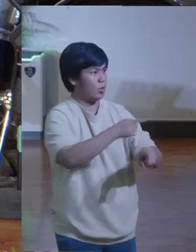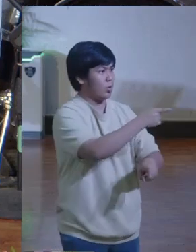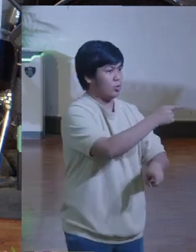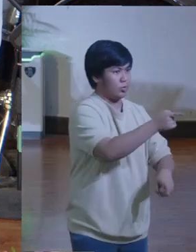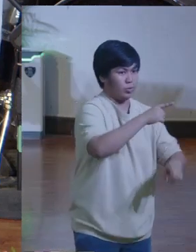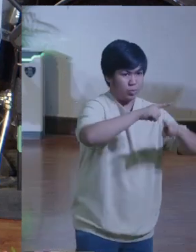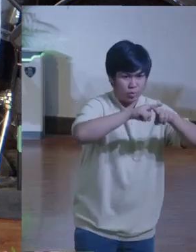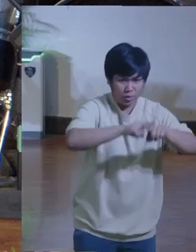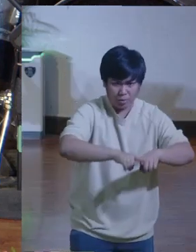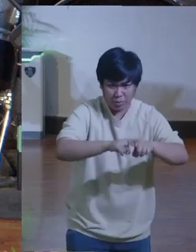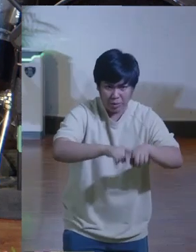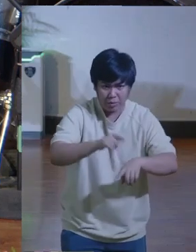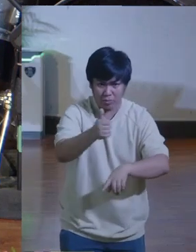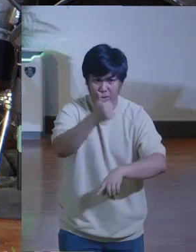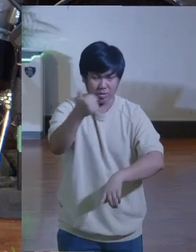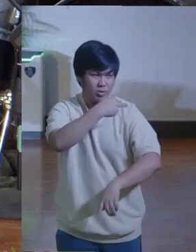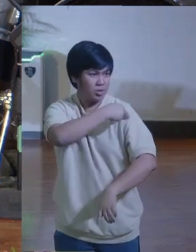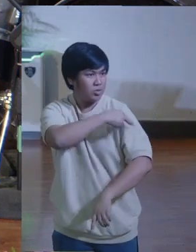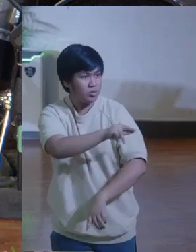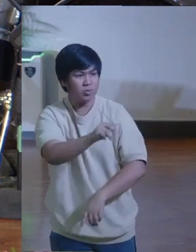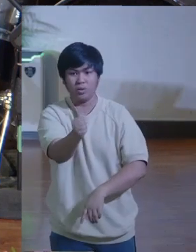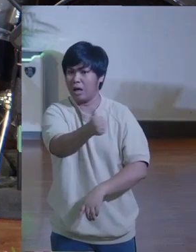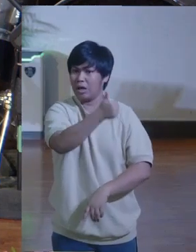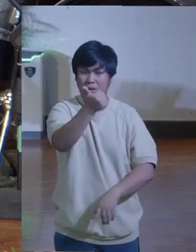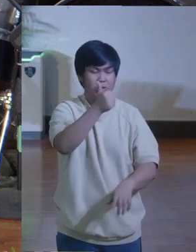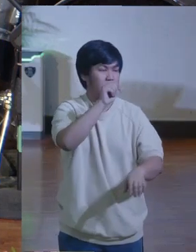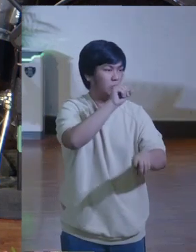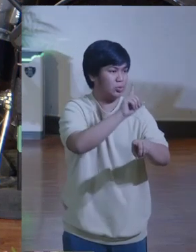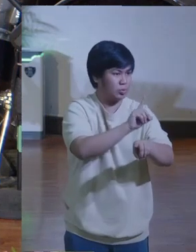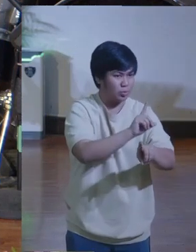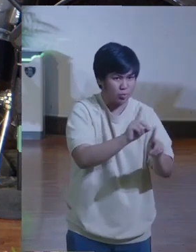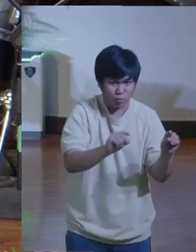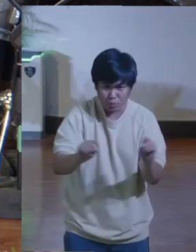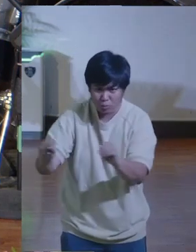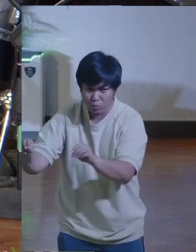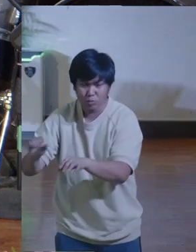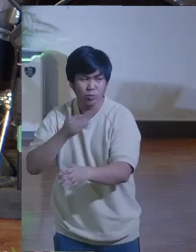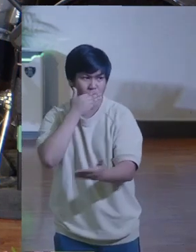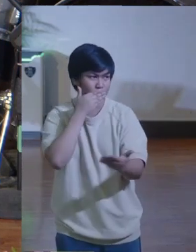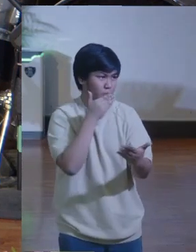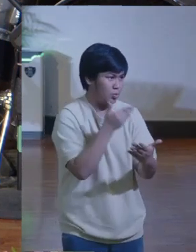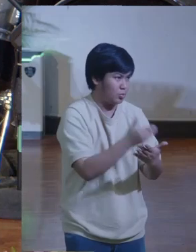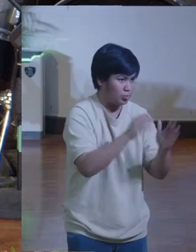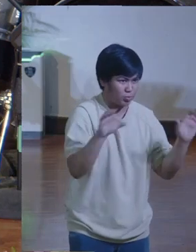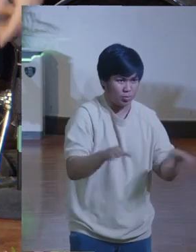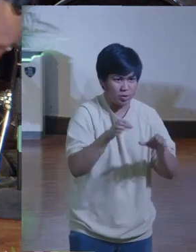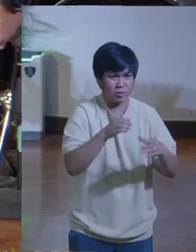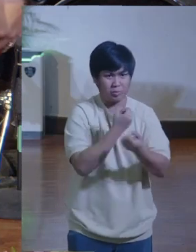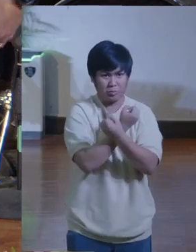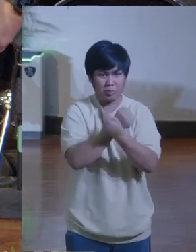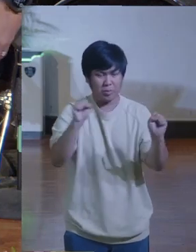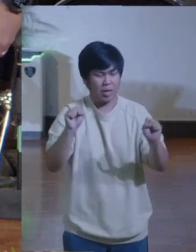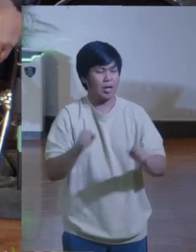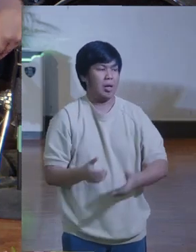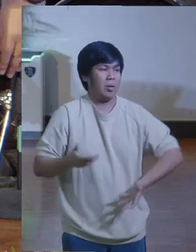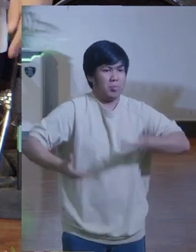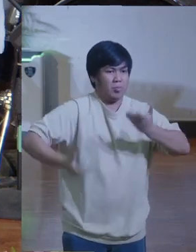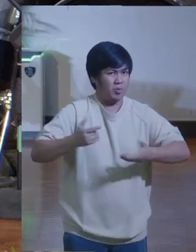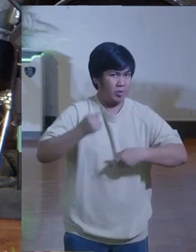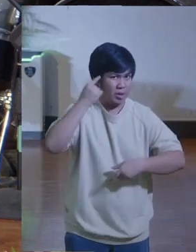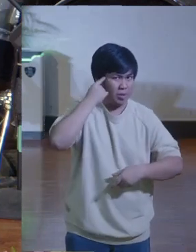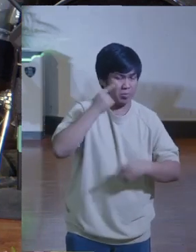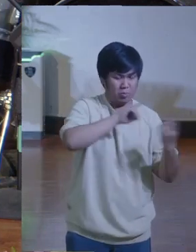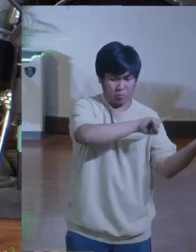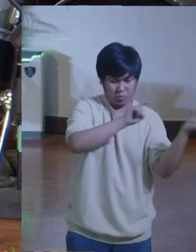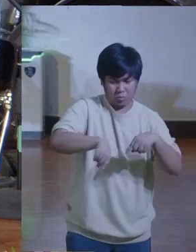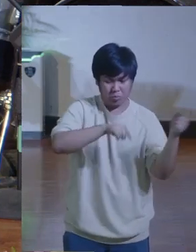pa sa relihiyon o sa mabuti pang gawa para kayo'y maligtas? Baka umaasa kayo na sa pag-attend nyo